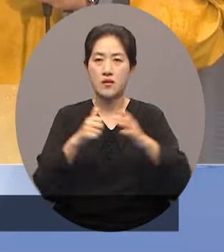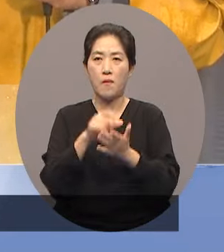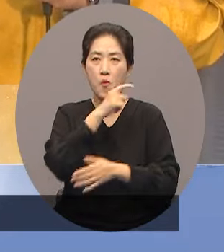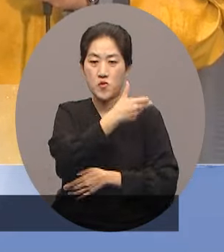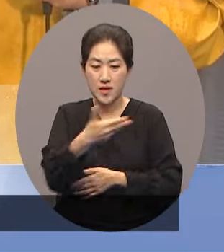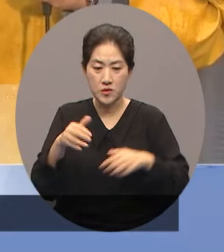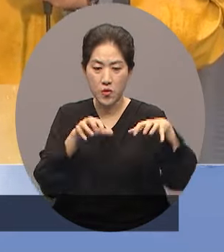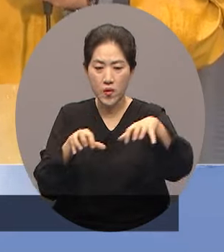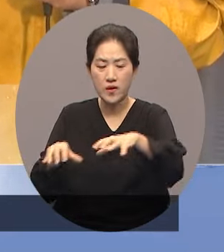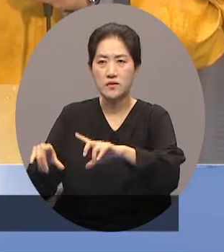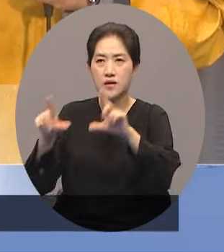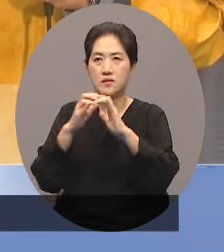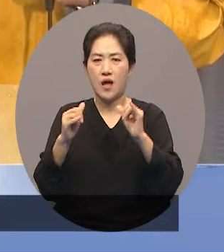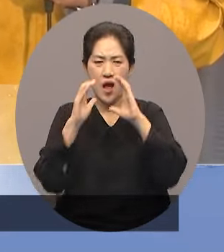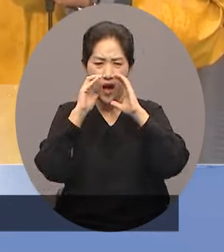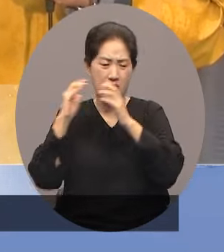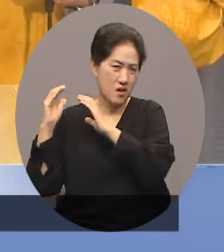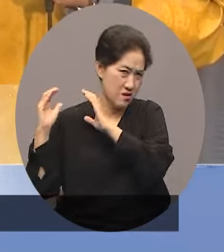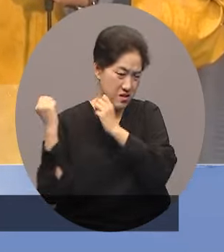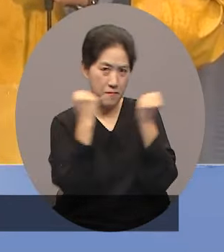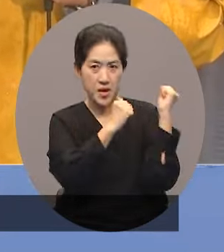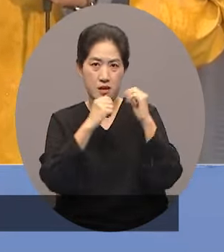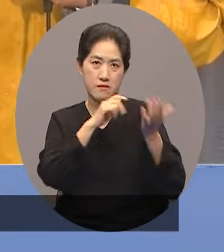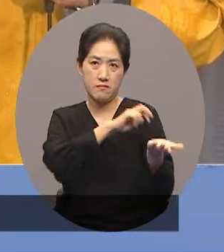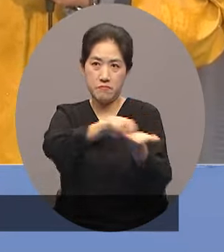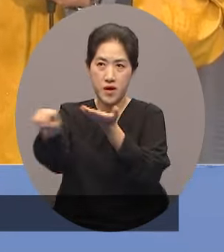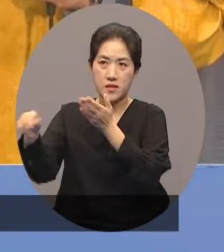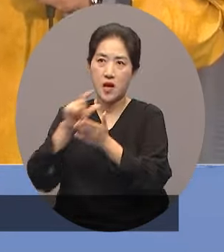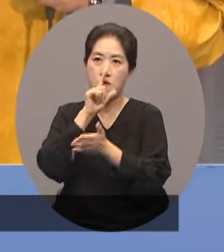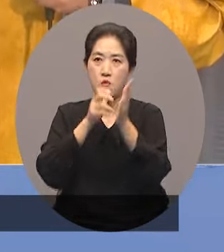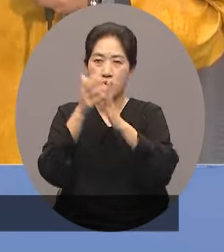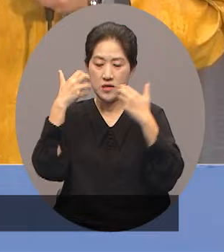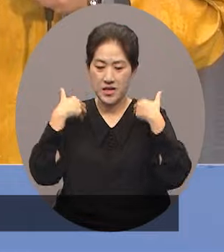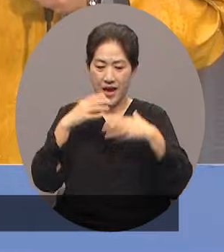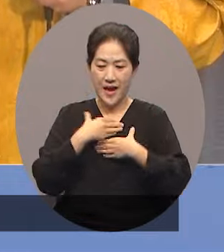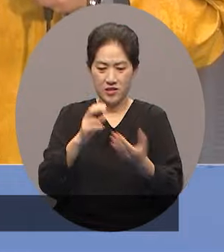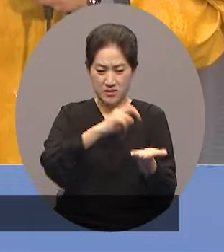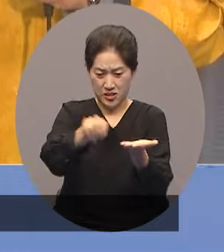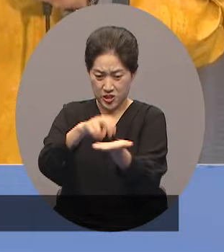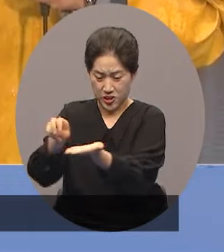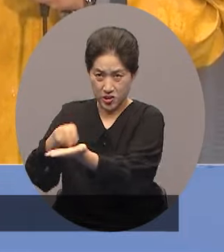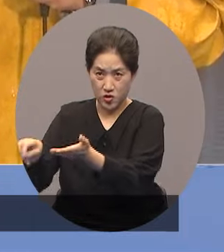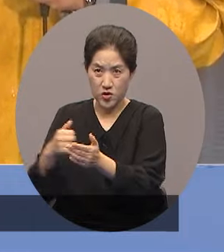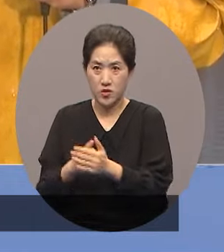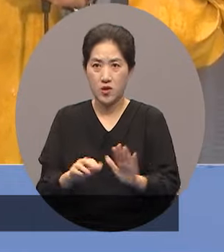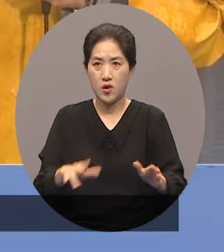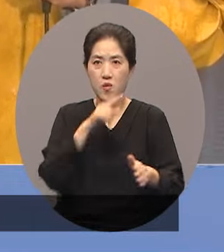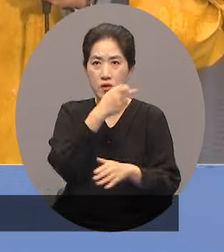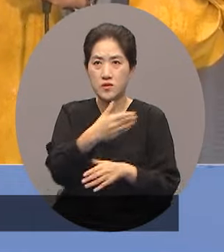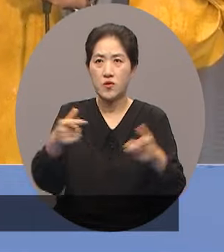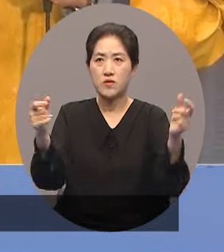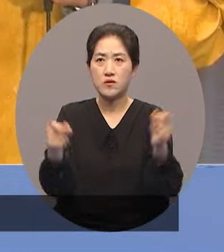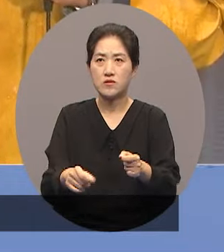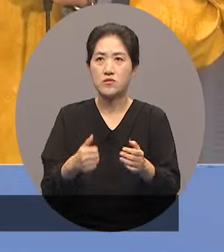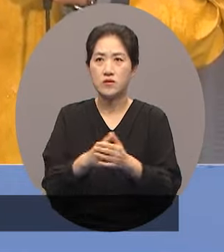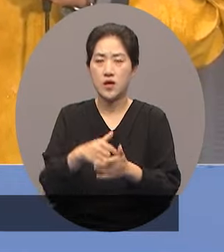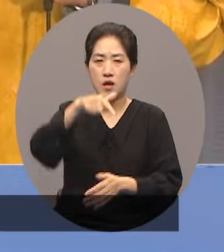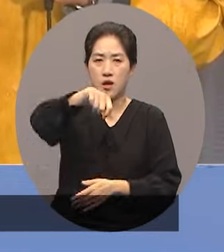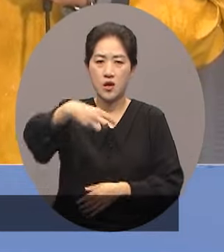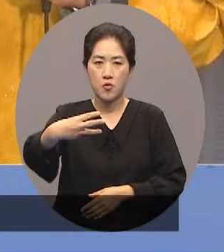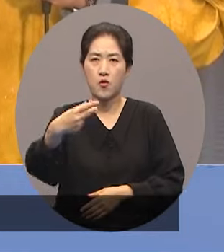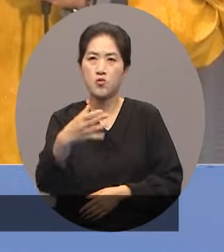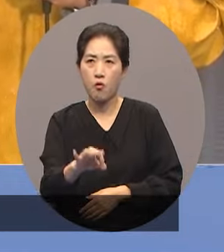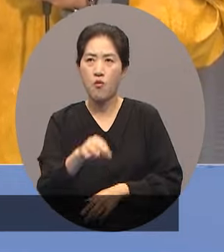오산천 인근 주민들에게 대피령이 내려졌습니다. 오산시는 안전재난문자를 통해 오산천 근처 궐동